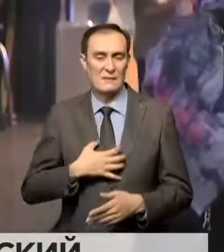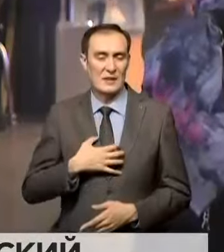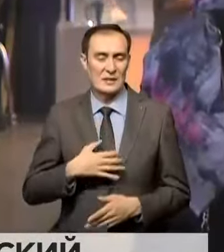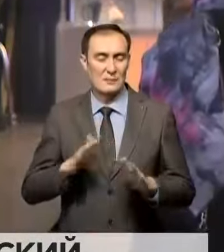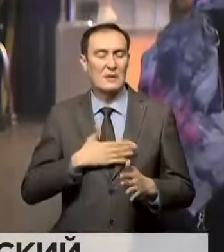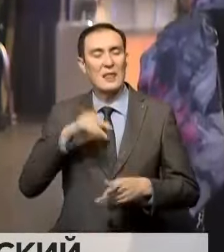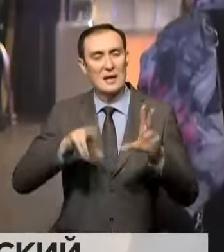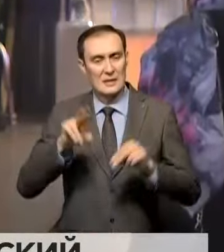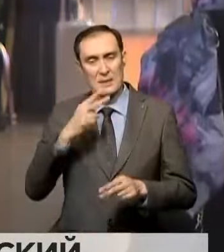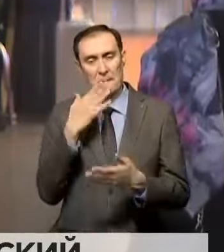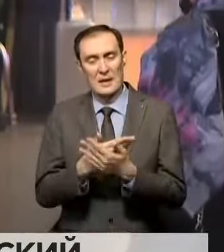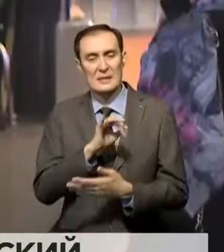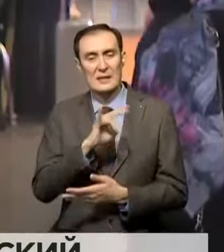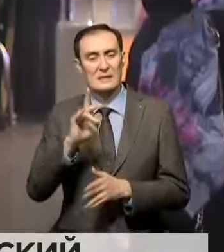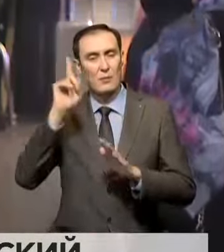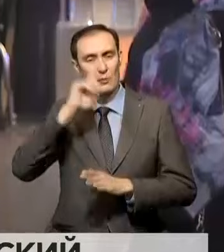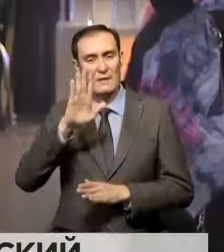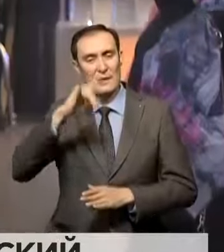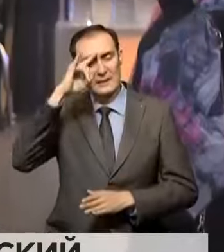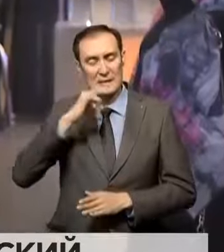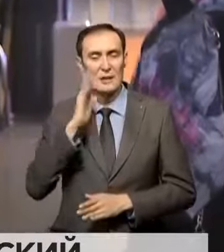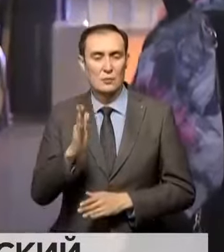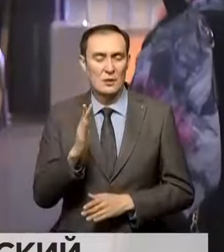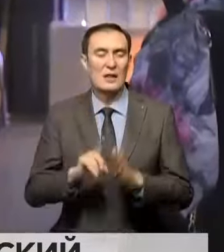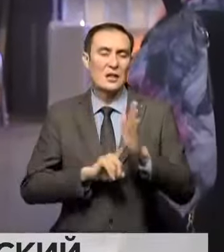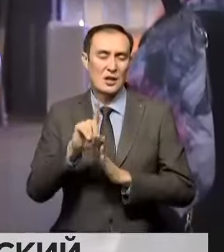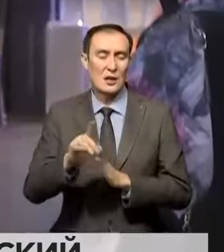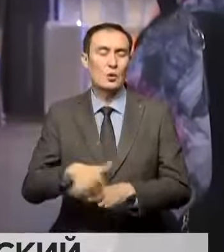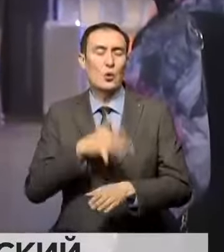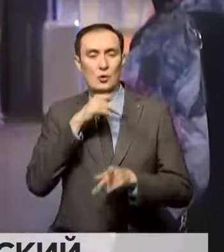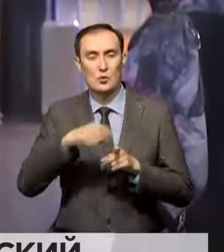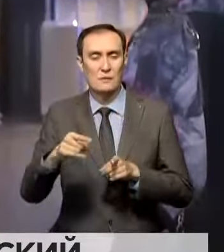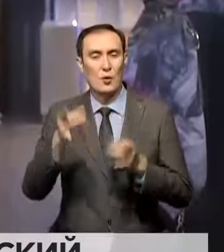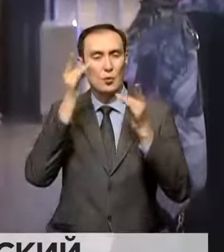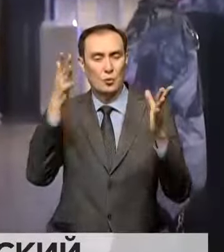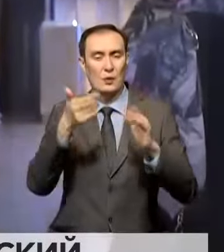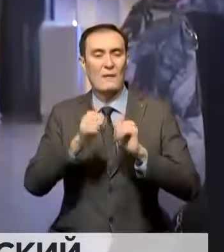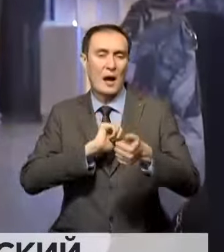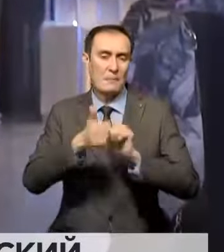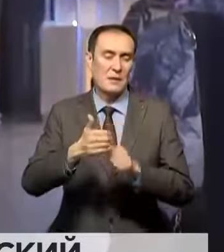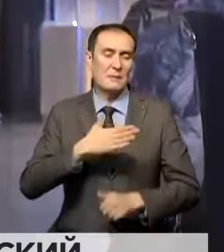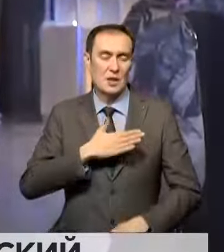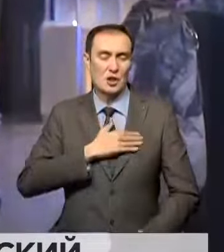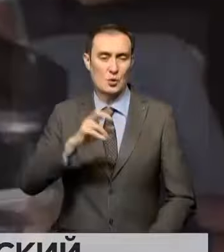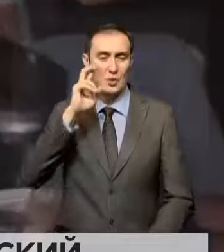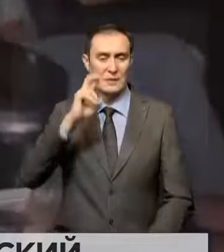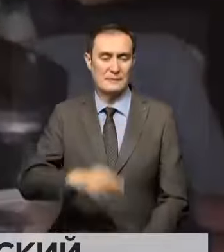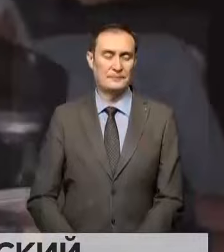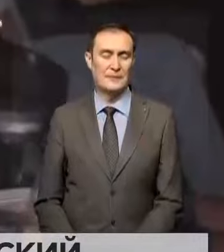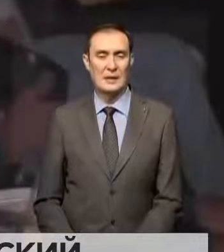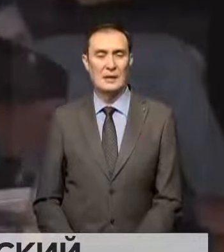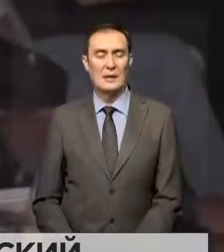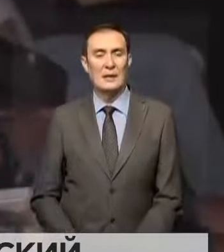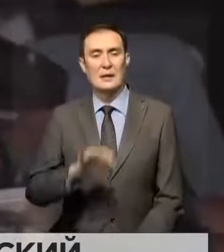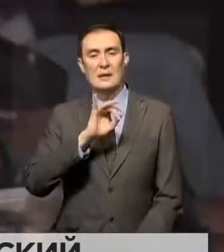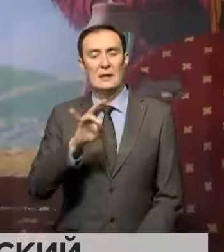Мы надеемся, что показ иранского мультфильма в Казахстане станет началом долгосрочного культурного обмена между нашими странами.